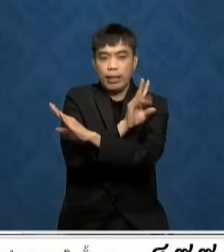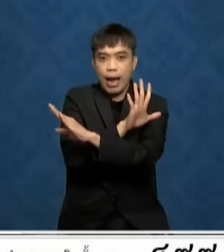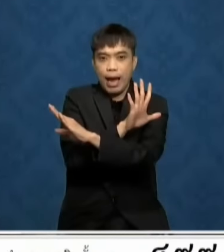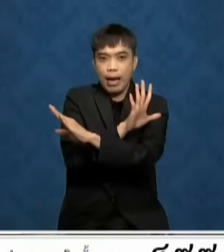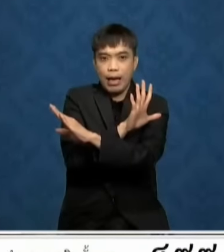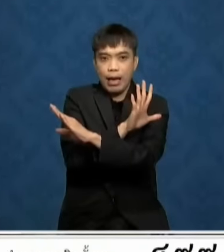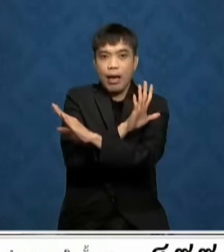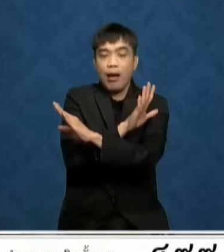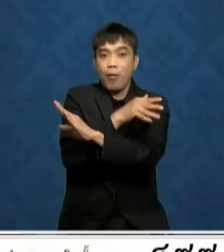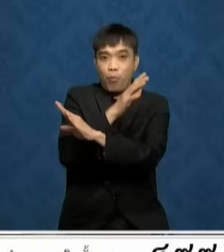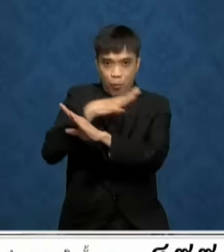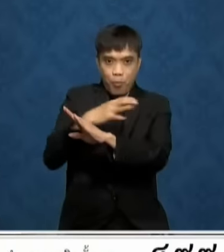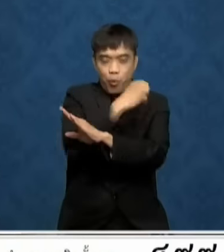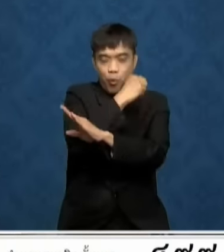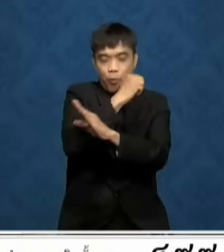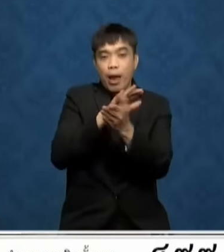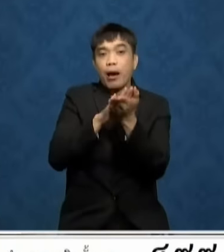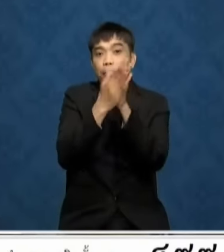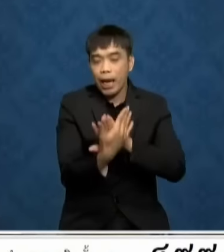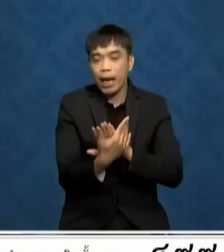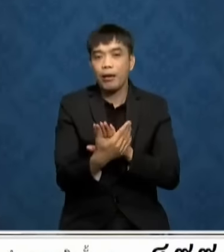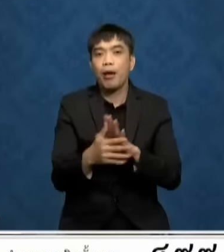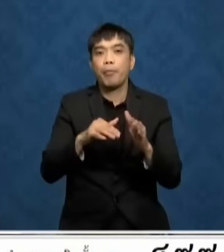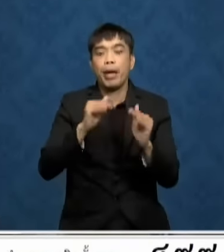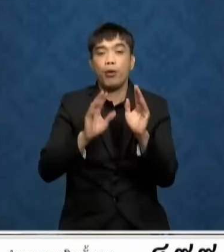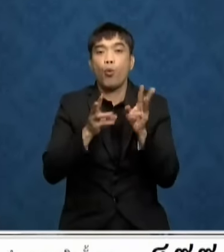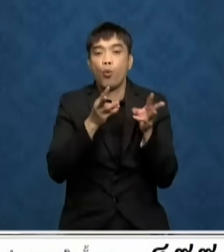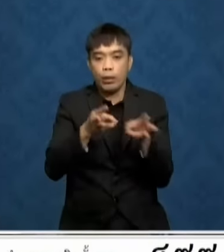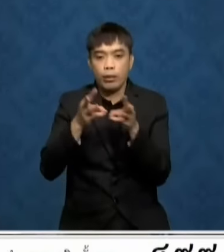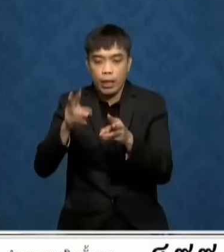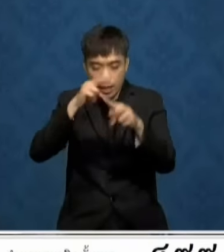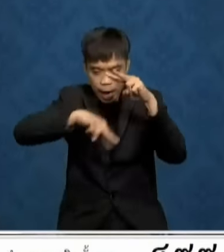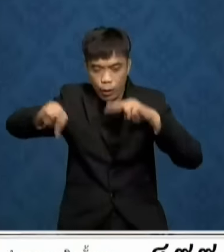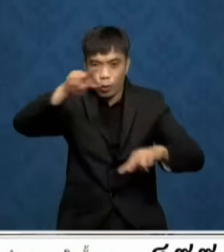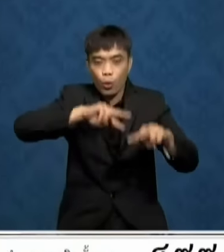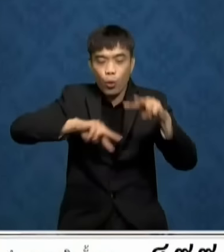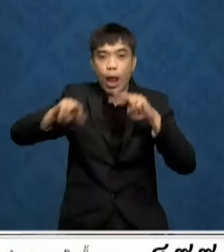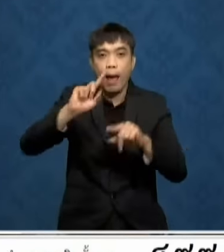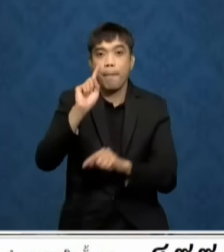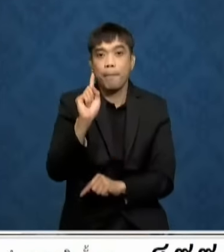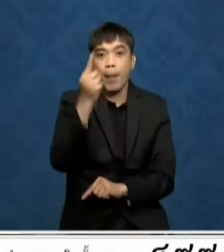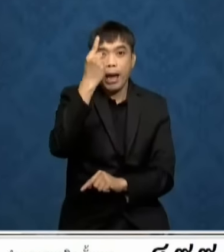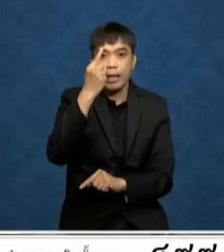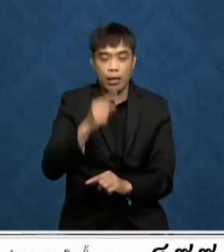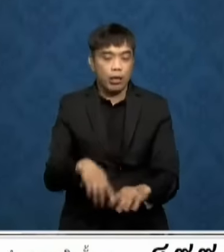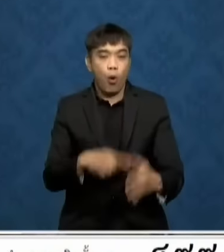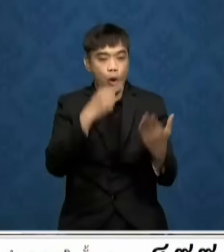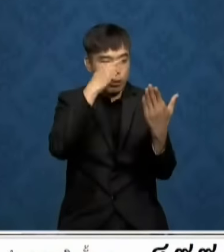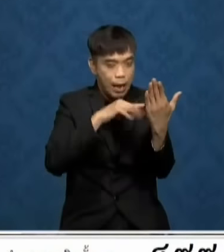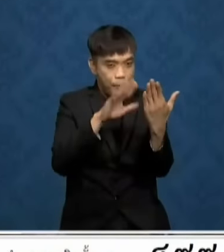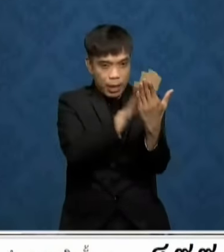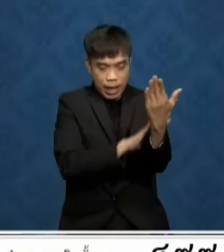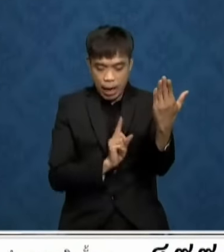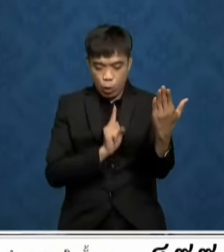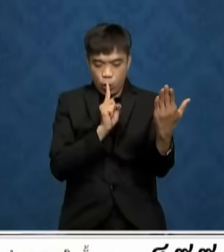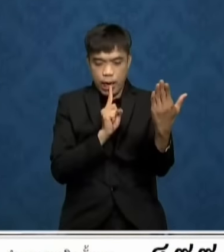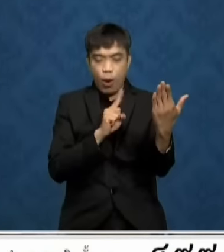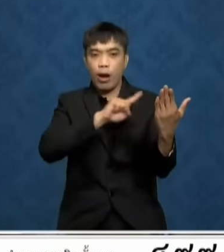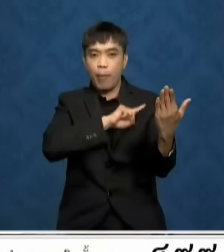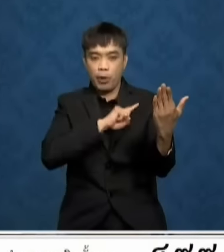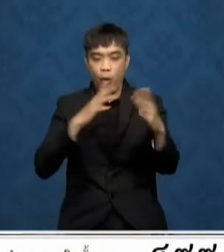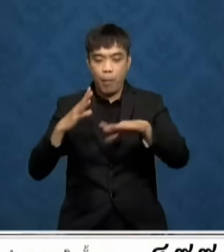องแบบใหม่ซึ่งอำนาจในประเทศก็จะไม่ใช่ของคนกลุ่มใดกลุ่มหนึ่งอีกต่อไปแต่อำนาจมันจะต้องเป็นของคนทุกคนในประเทศซึ่งบนโลกนี้